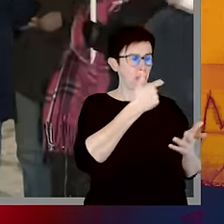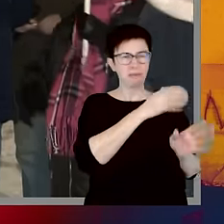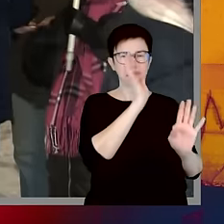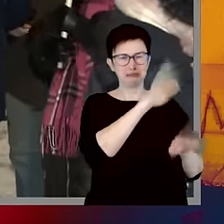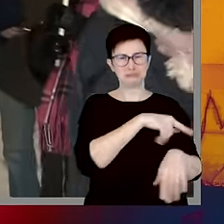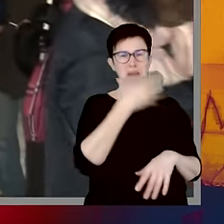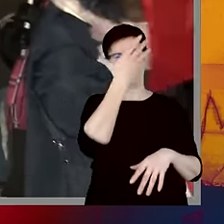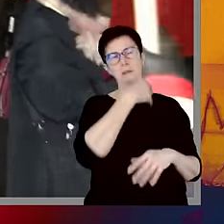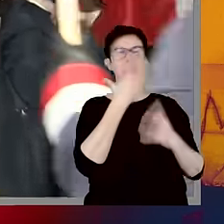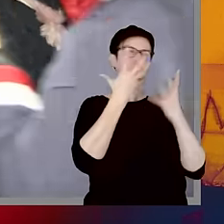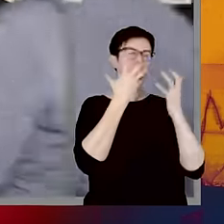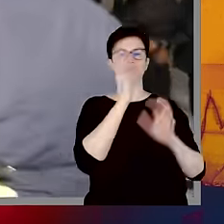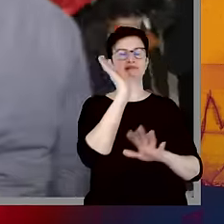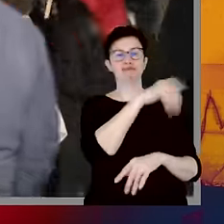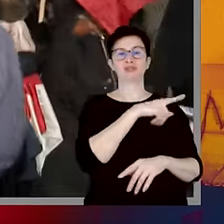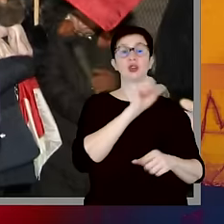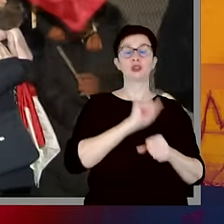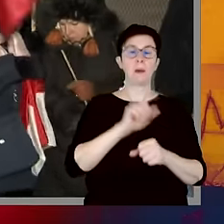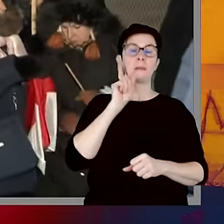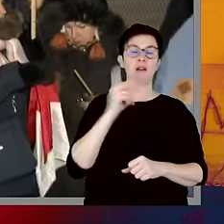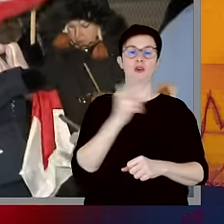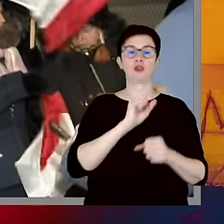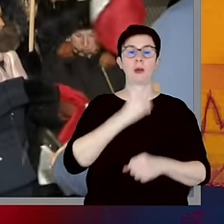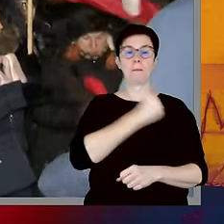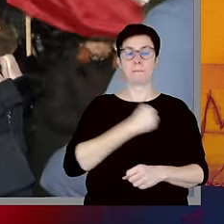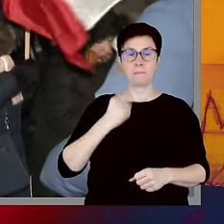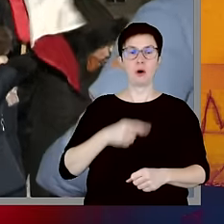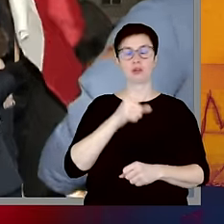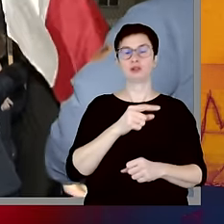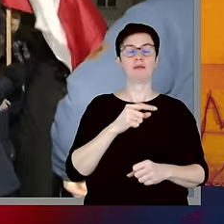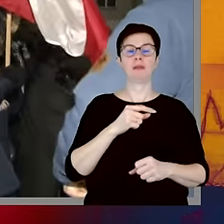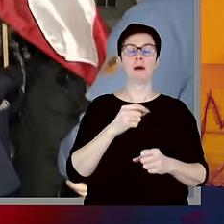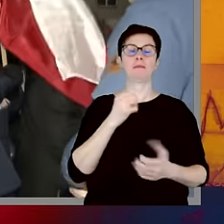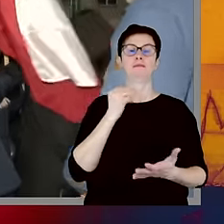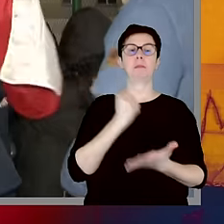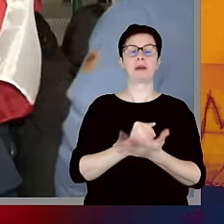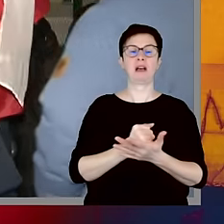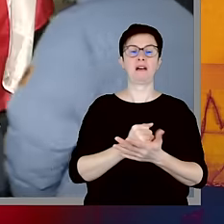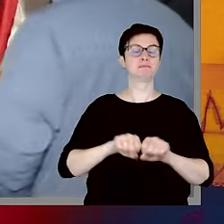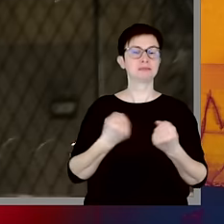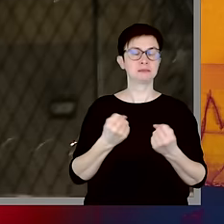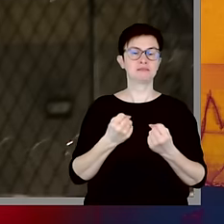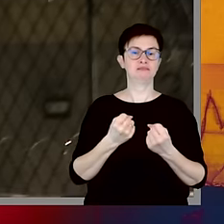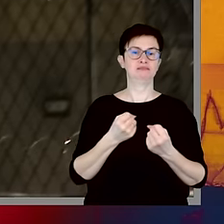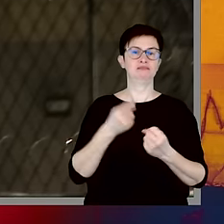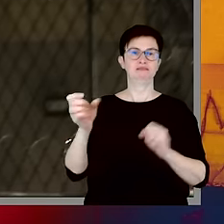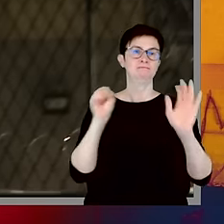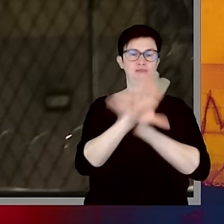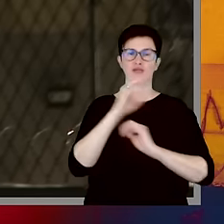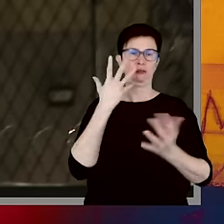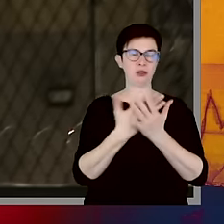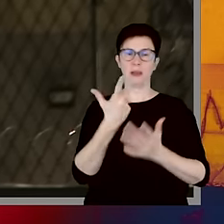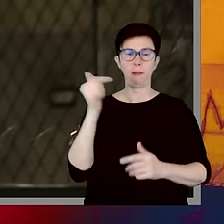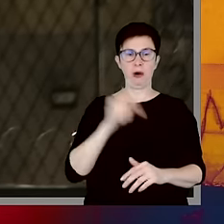miny, ale są to posłowie, którzy zostali w nielegalny sposób doprowadzeni do aresztu i wtrąceni do więzienia. Dlatego,